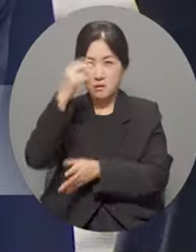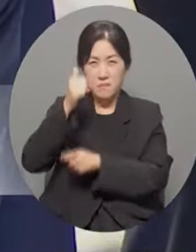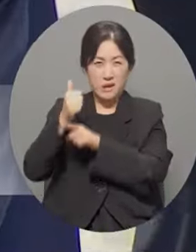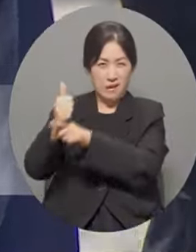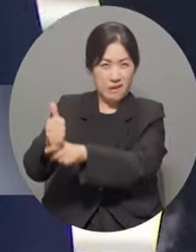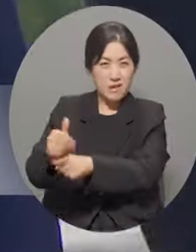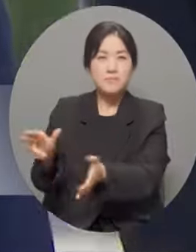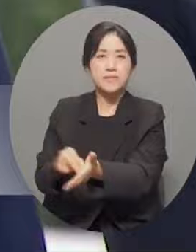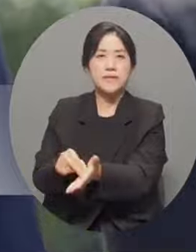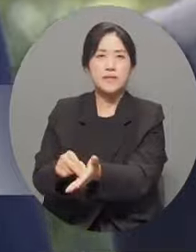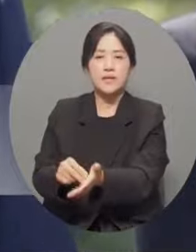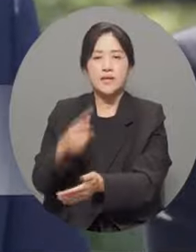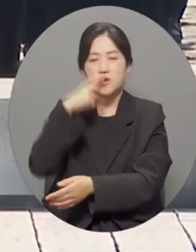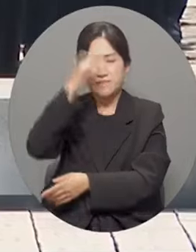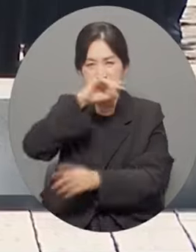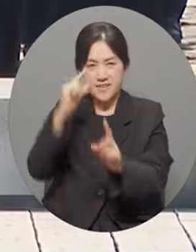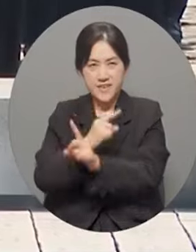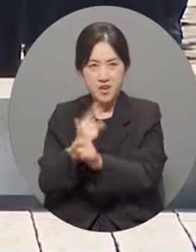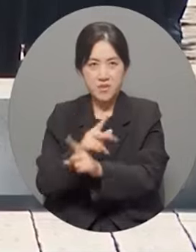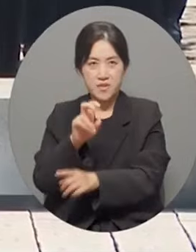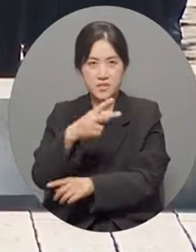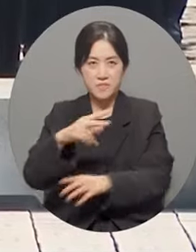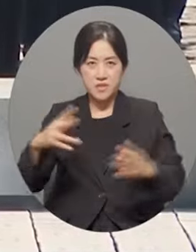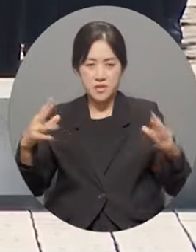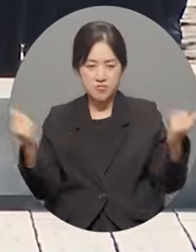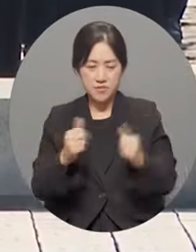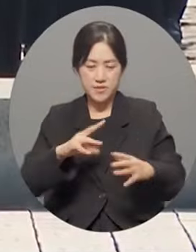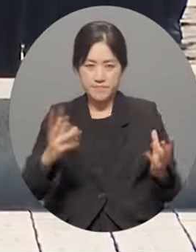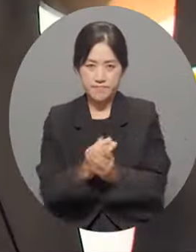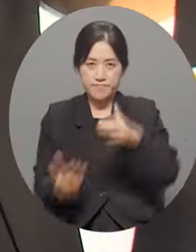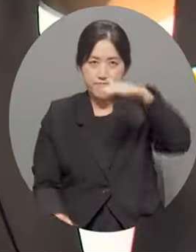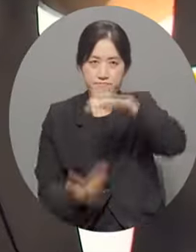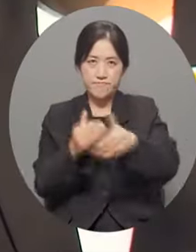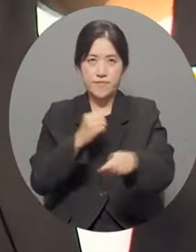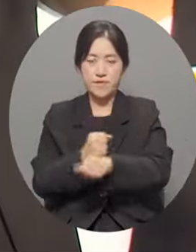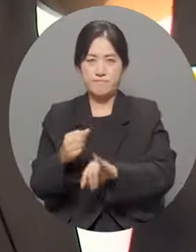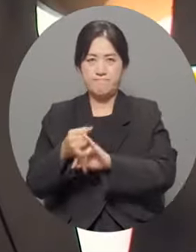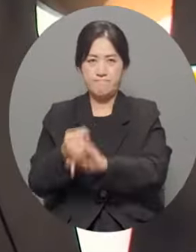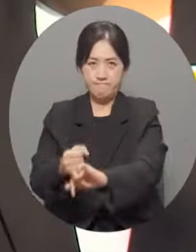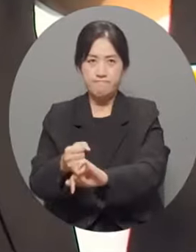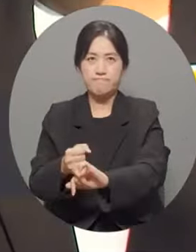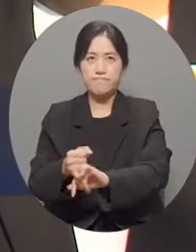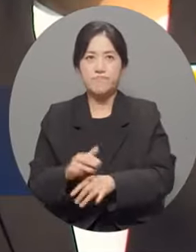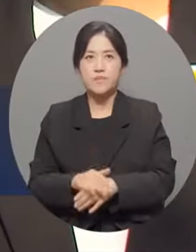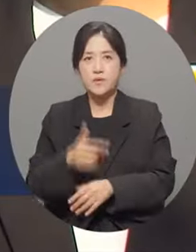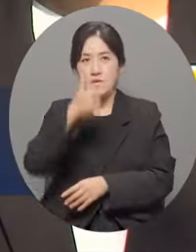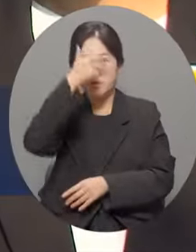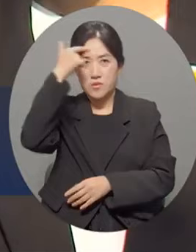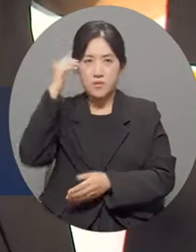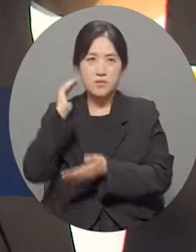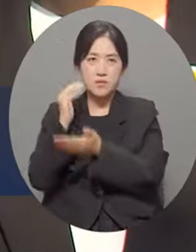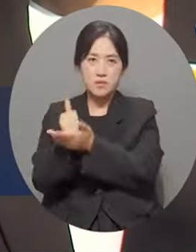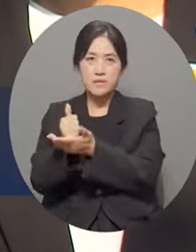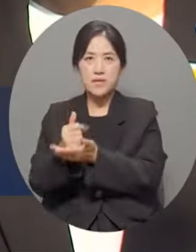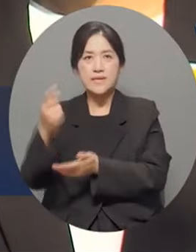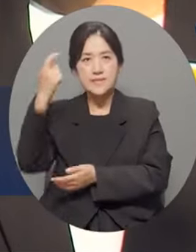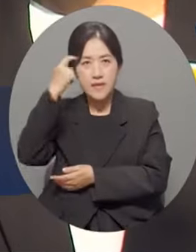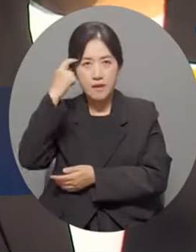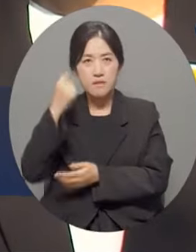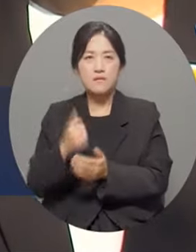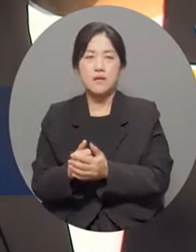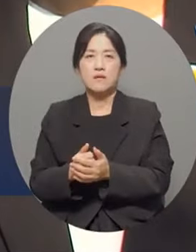비판하며 검찰 개혁을 22대 국회에서 완성하겠다고 다짐했습니다. 노무현 대통령 능력 생각,